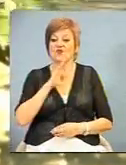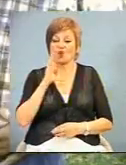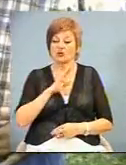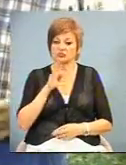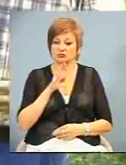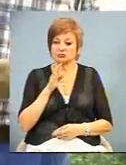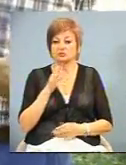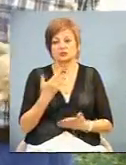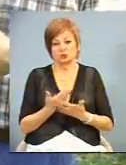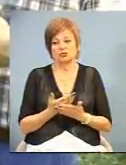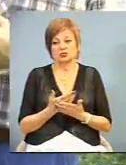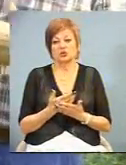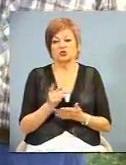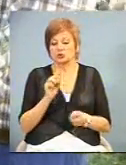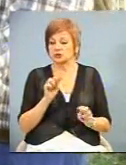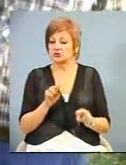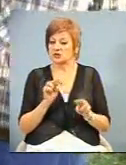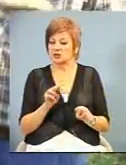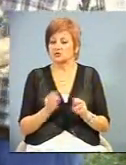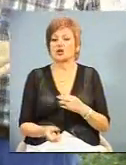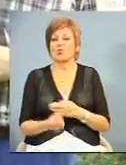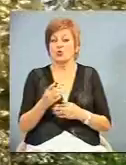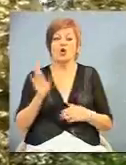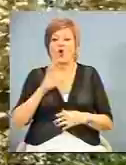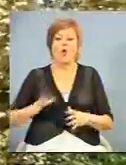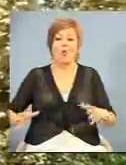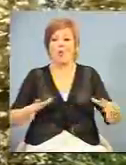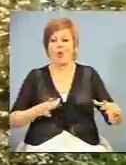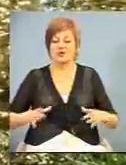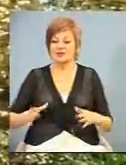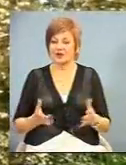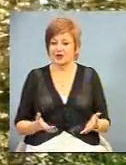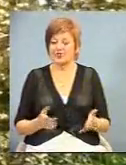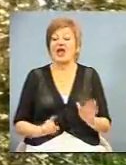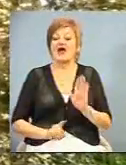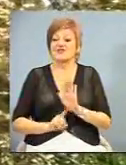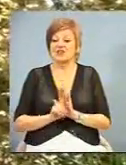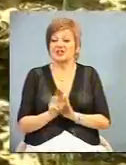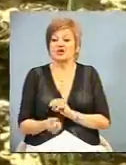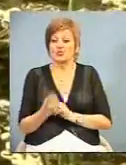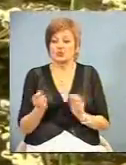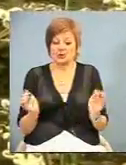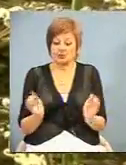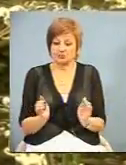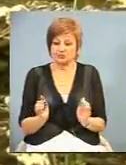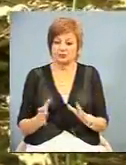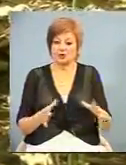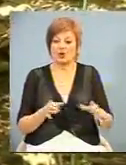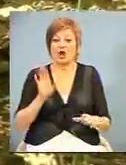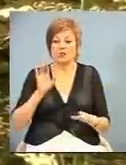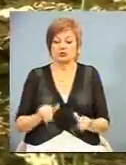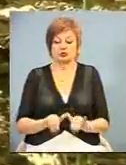припускає Ярослав Храбський, який спостерігав за появою озера посеред паркової зони. Спочатку з'явилася невелика калюжа, згодом